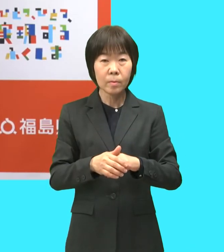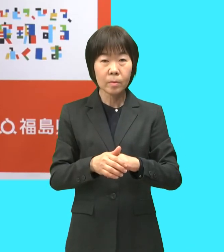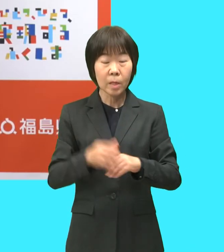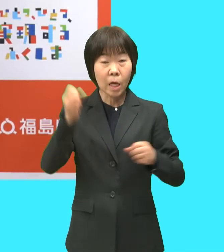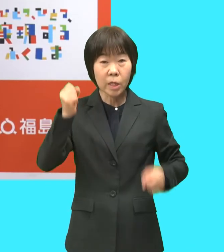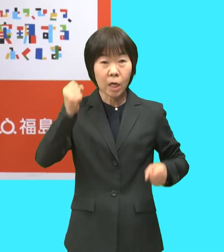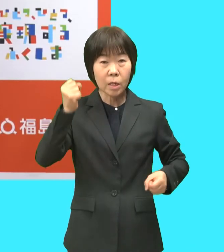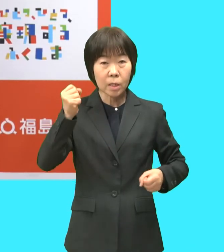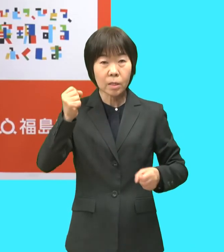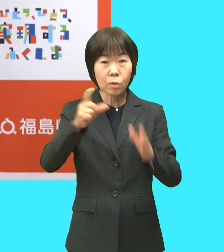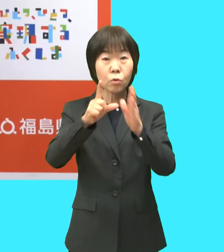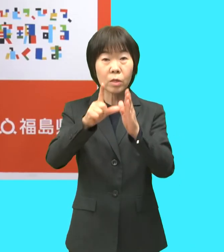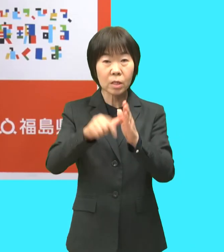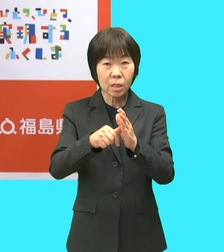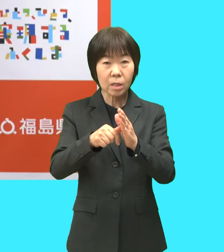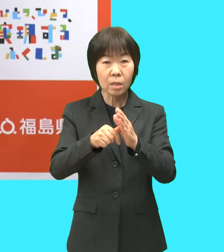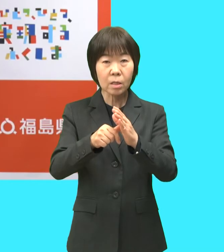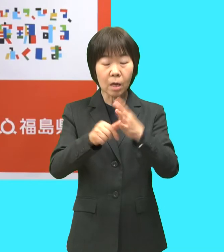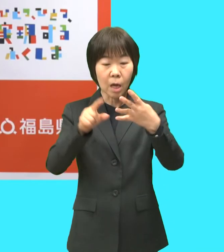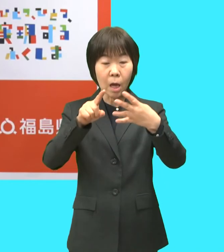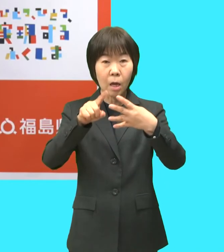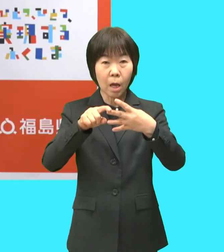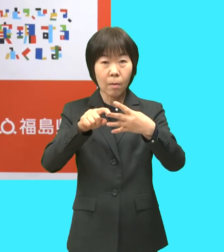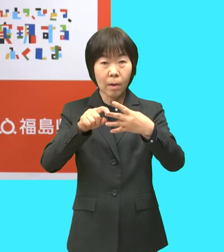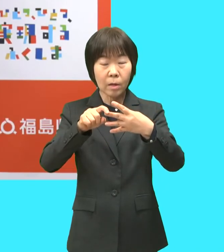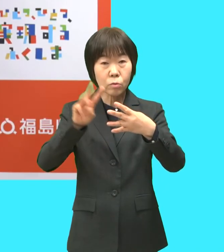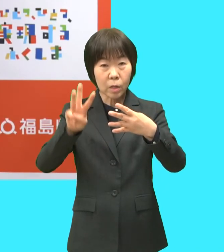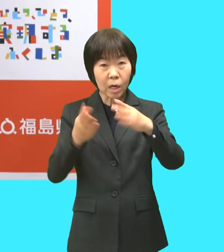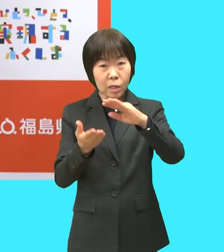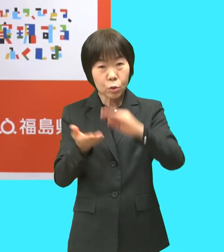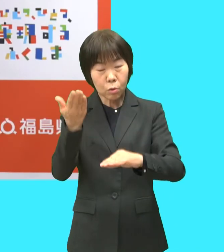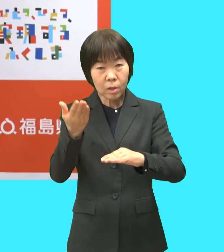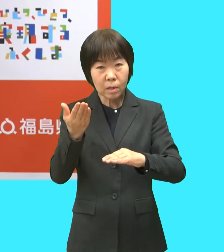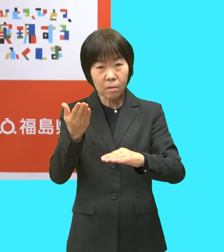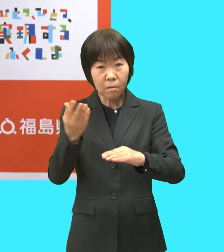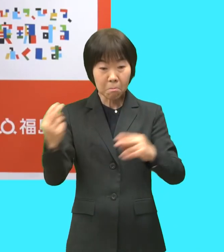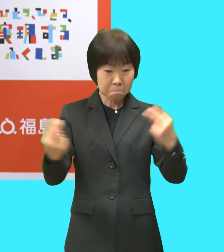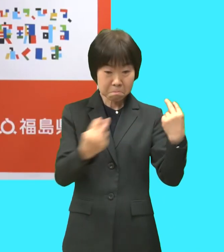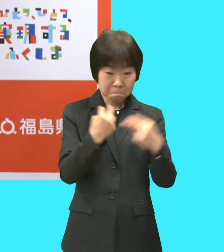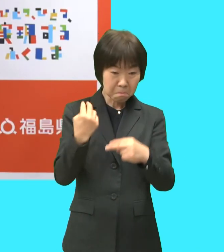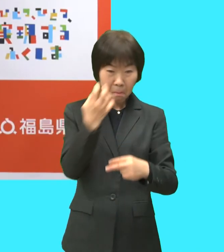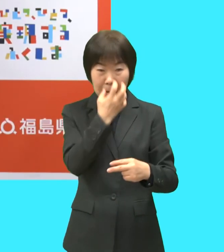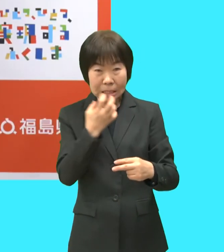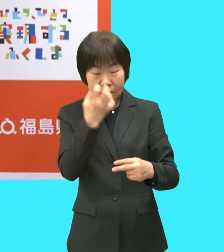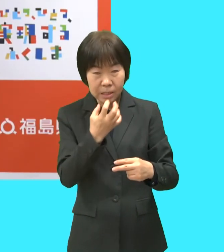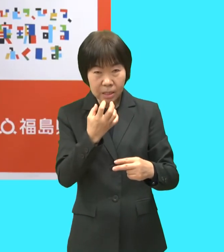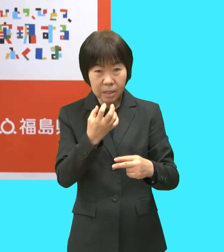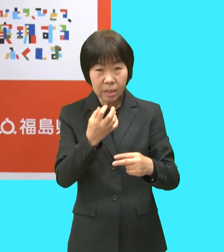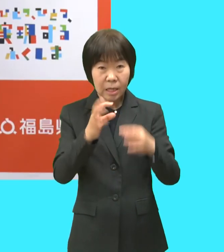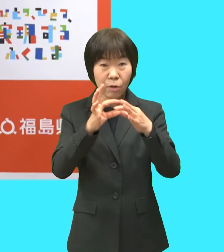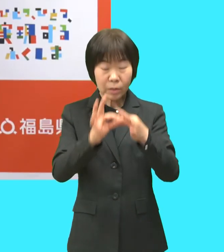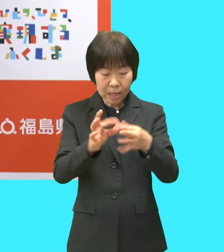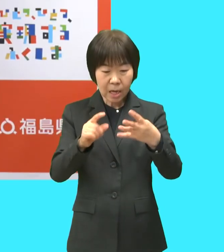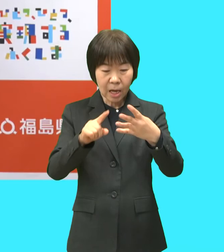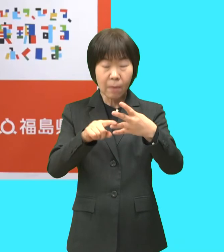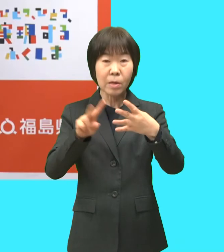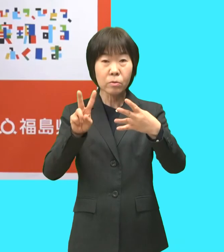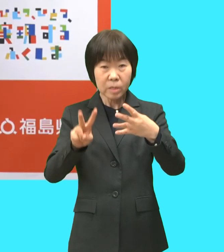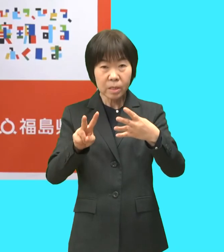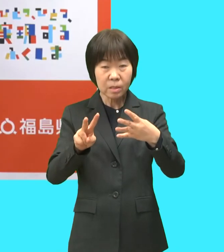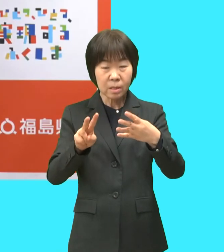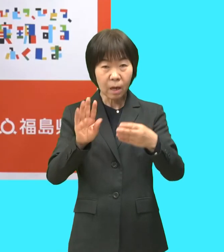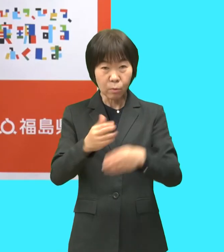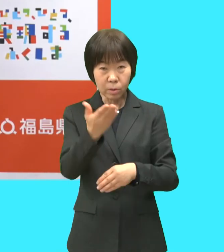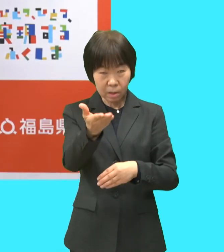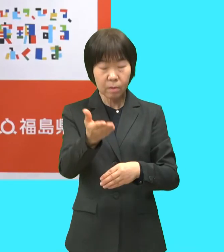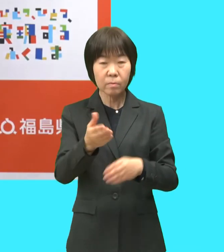聖火リレー来るときにステージ3以上だとカッコつかないので、ステージ2に抑えるということはないですよねという確認を。